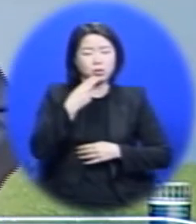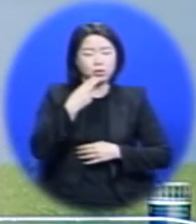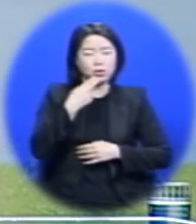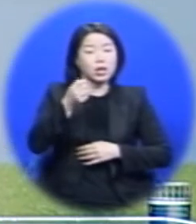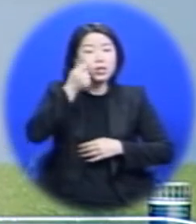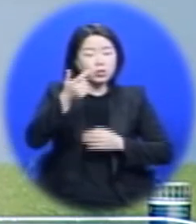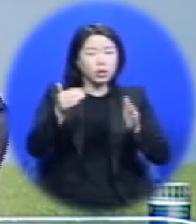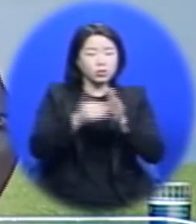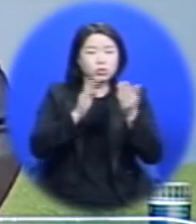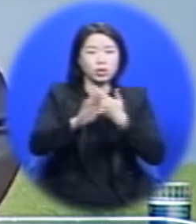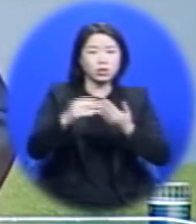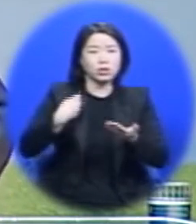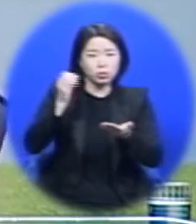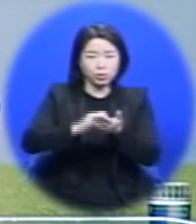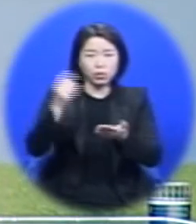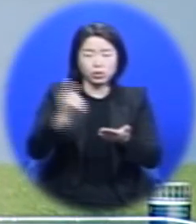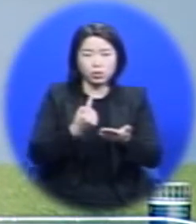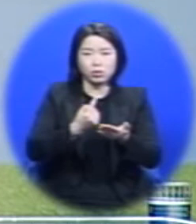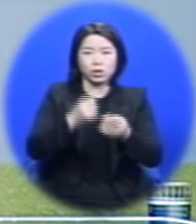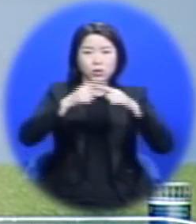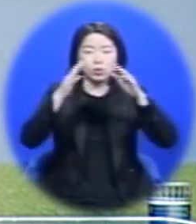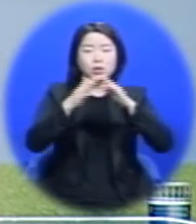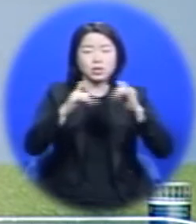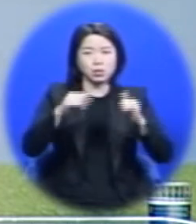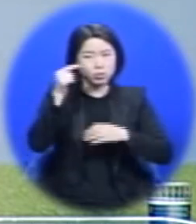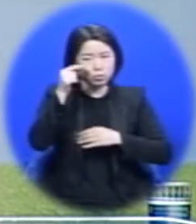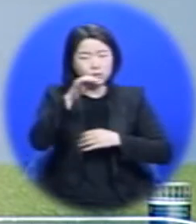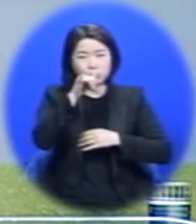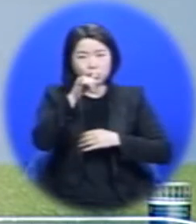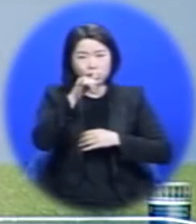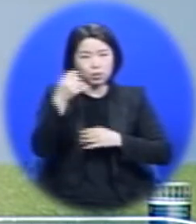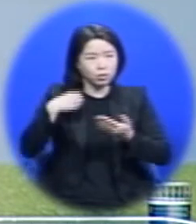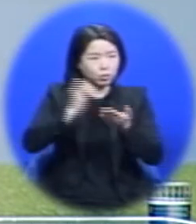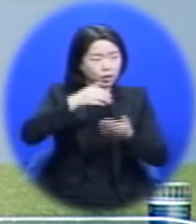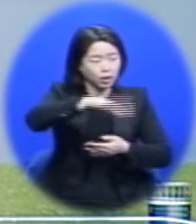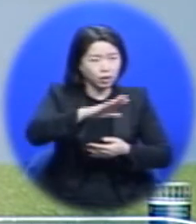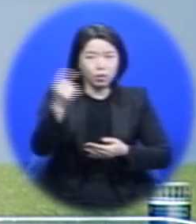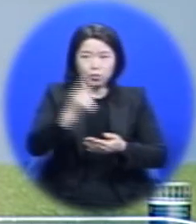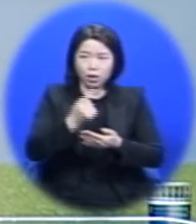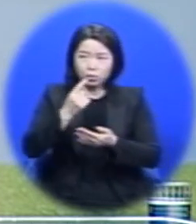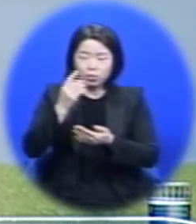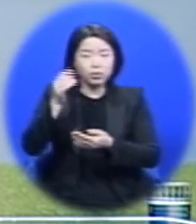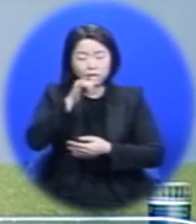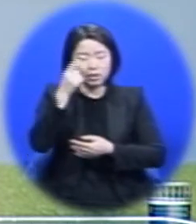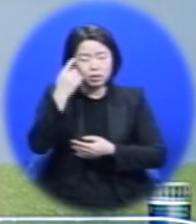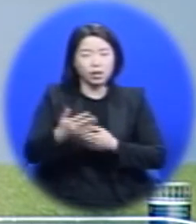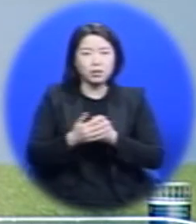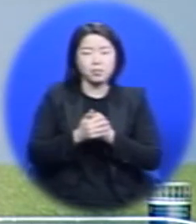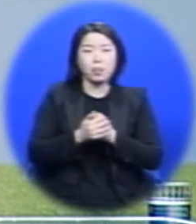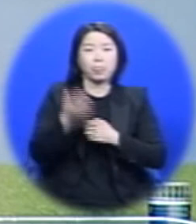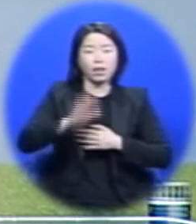6개월 정도 지나고 난 다음에 돌아올 때도 교인들 눈치가 보이더라고요. 돌아가도 되나? 오라고 하나? 네.